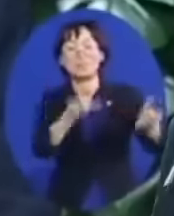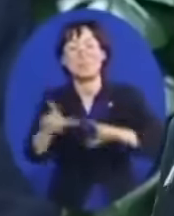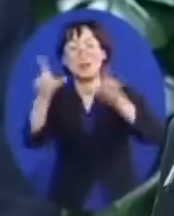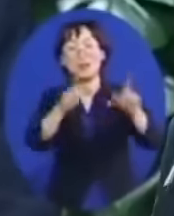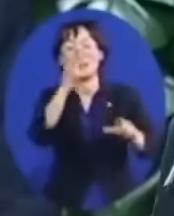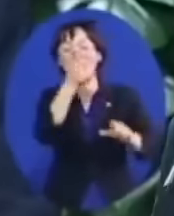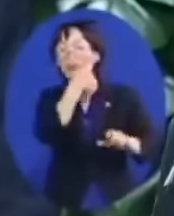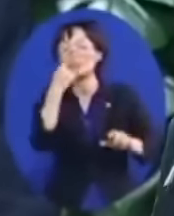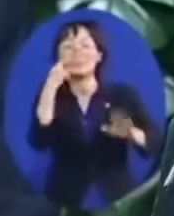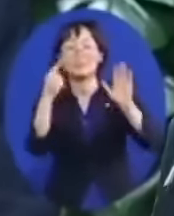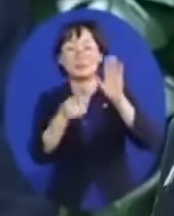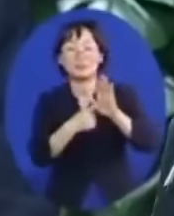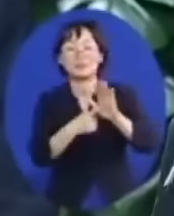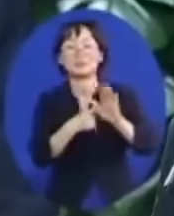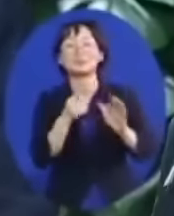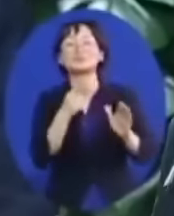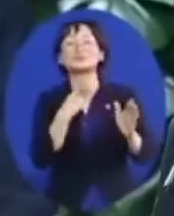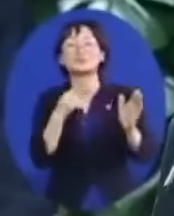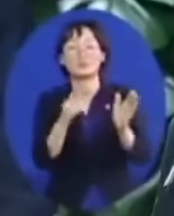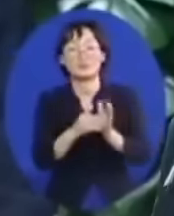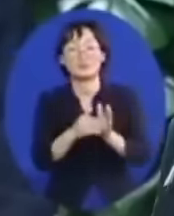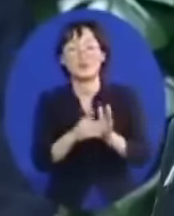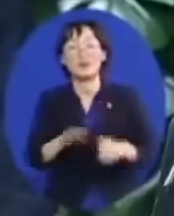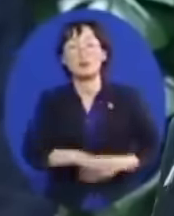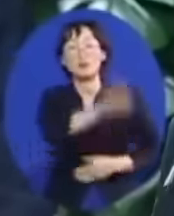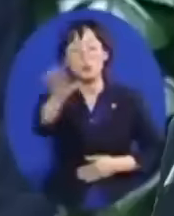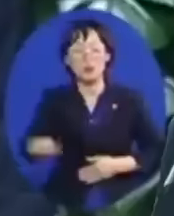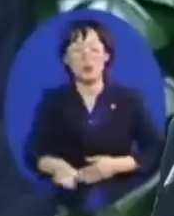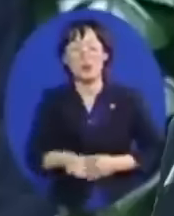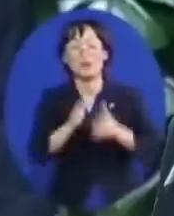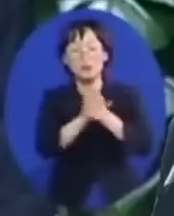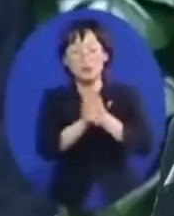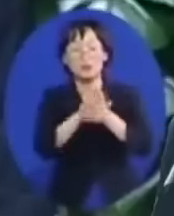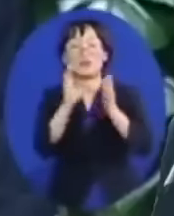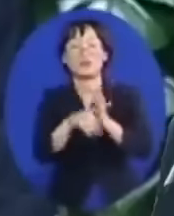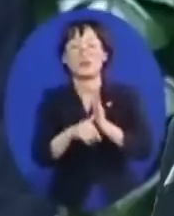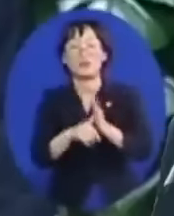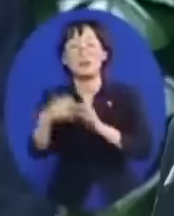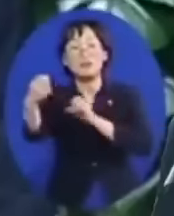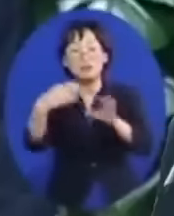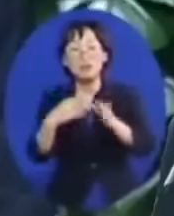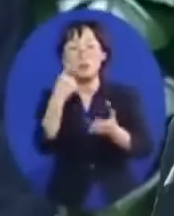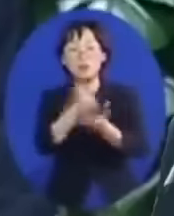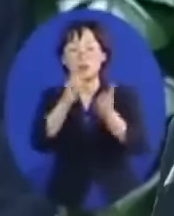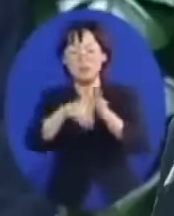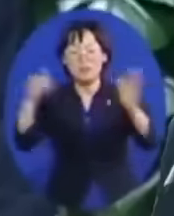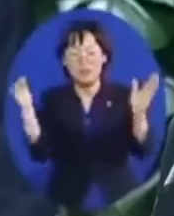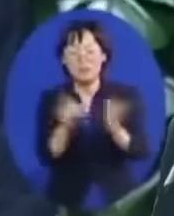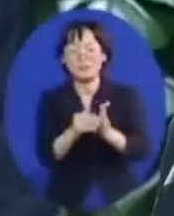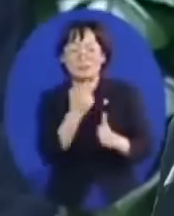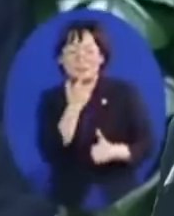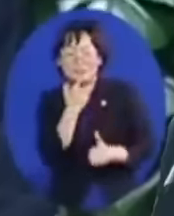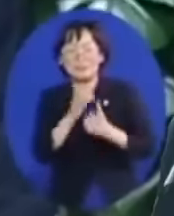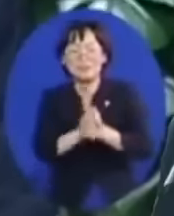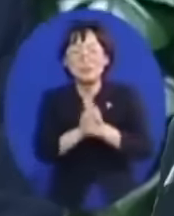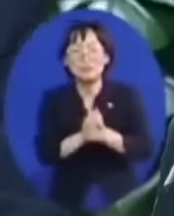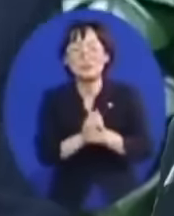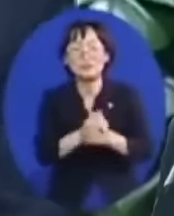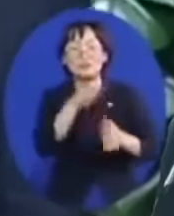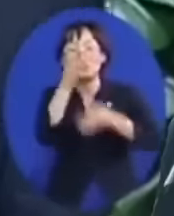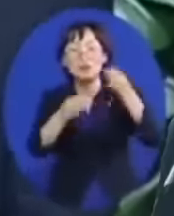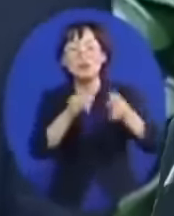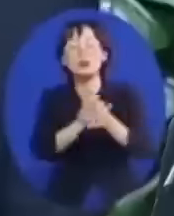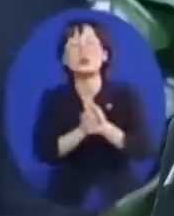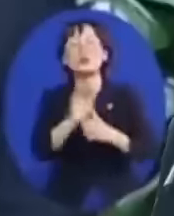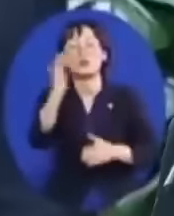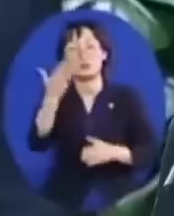있다고 간증을 한 것입니다. 우리가 또 기도할 때 응답이 올 때까지 끈질기게 위해 항상 부르짖어 기도하는 것입니다.